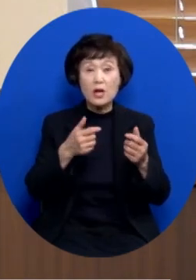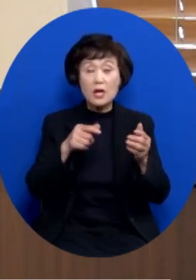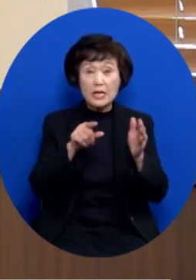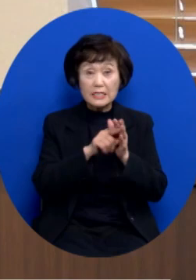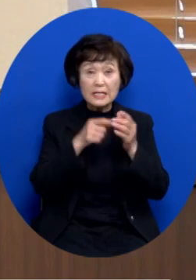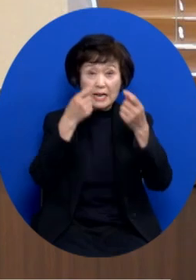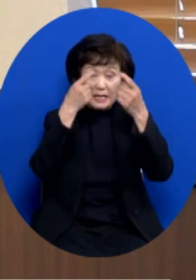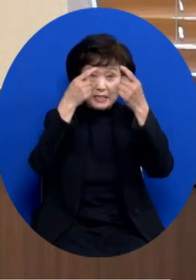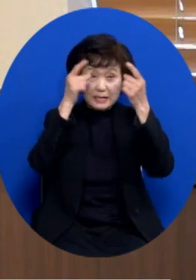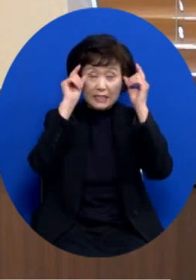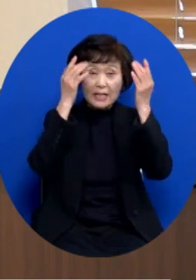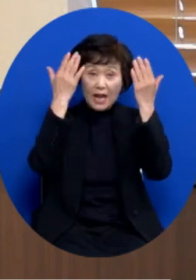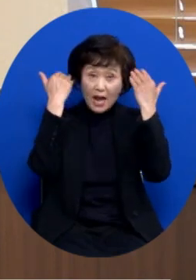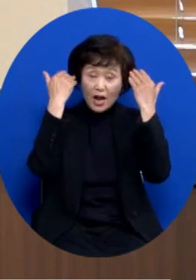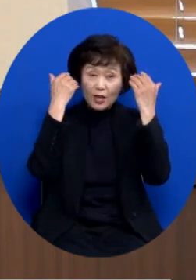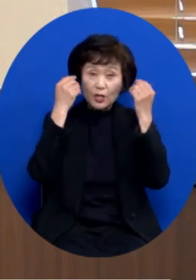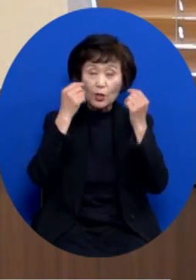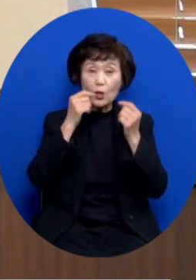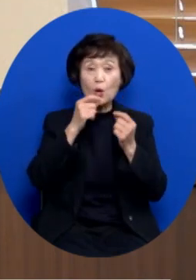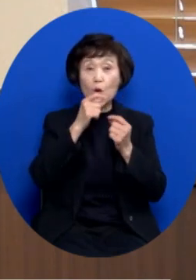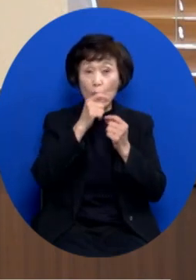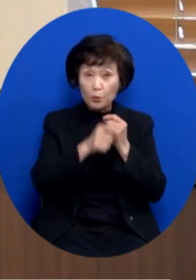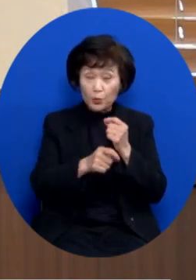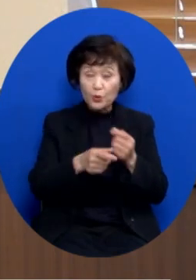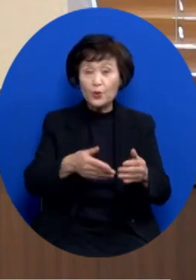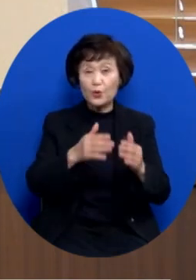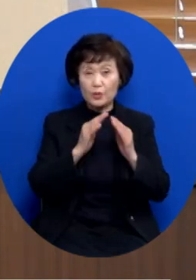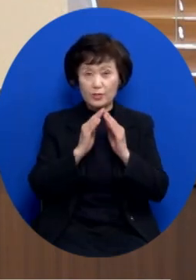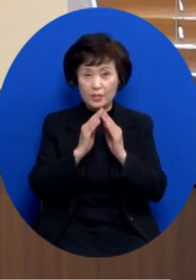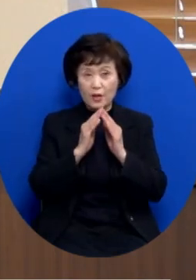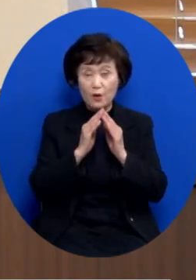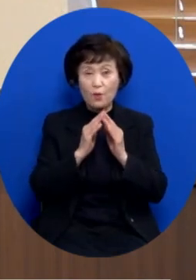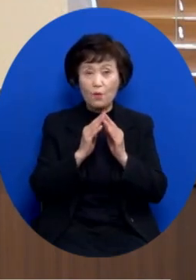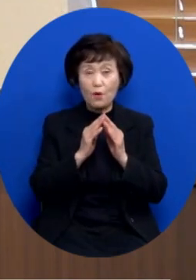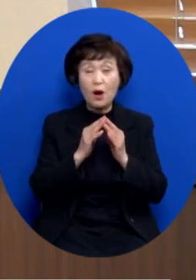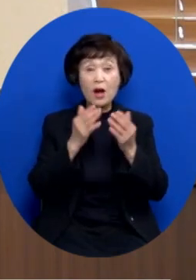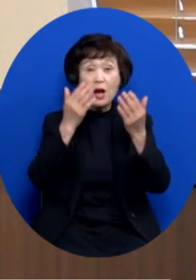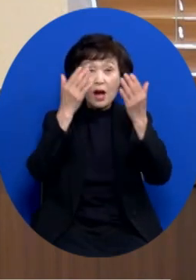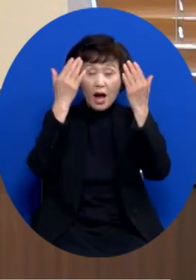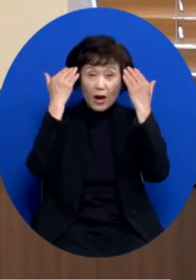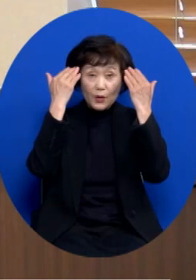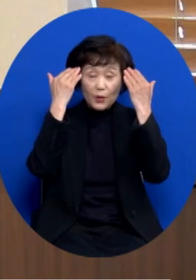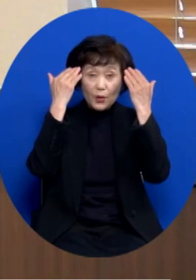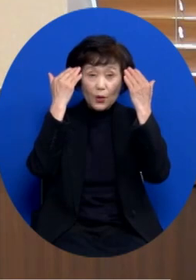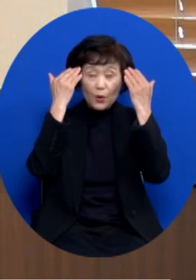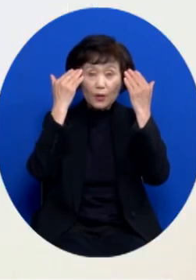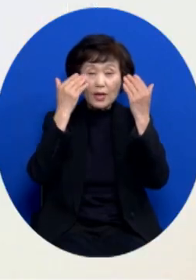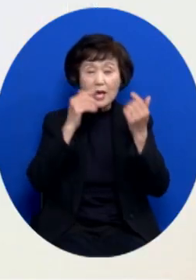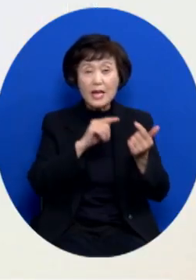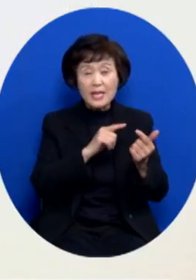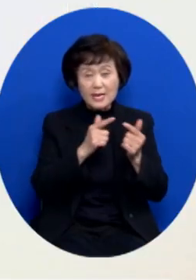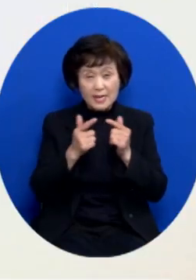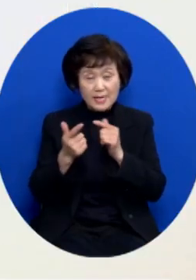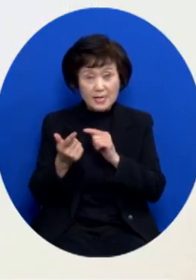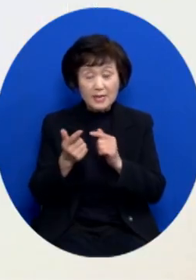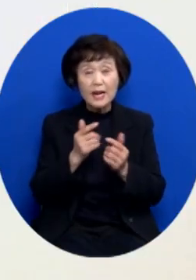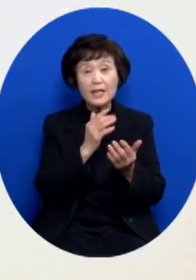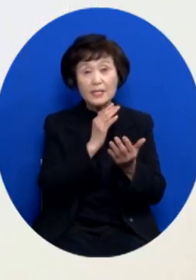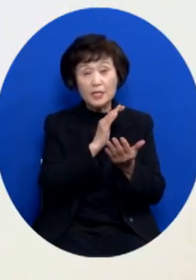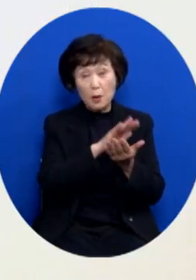신학대학원 그 분교를 좀 세워서 캠퍼스의 다변화를 시도해야